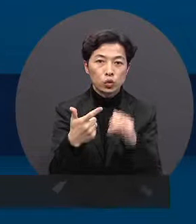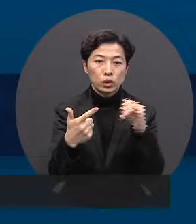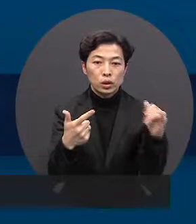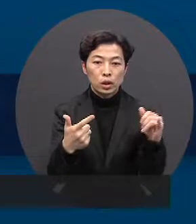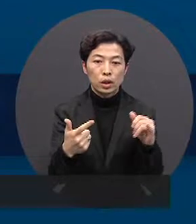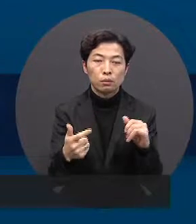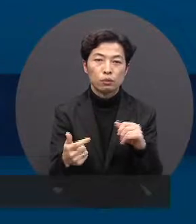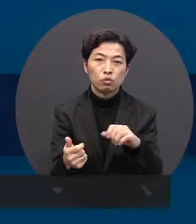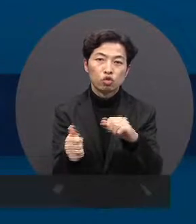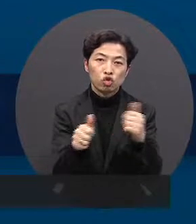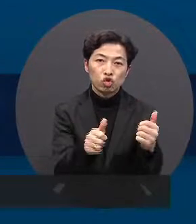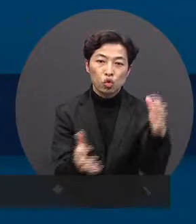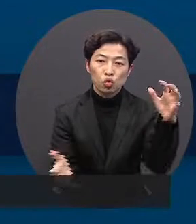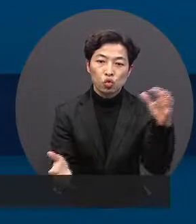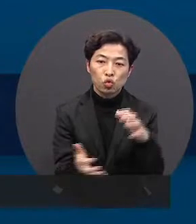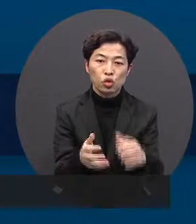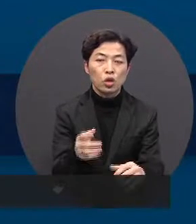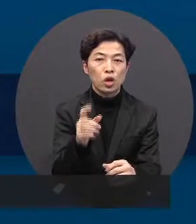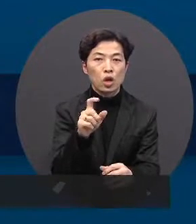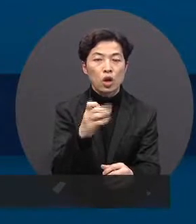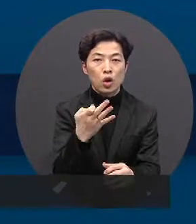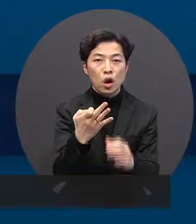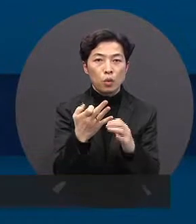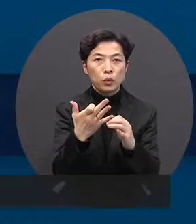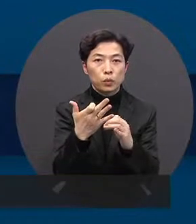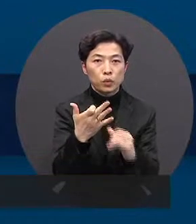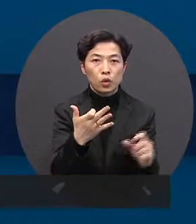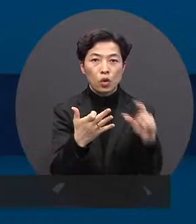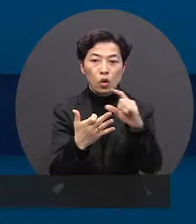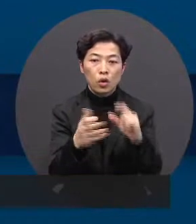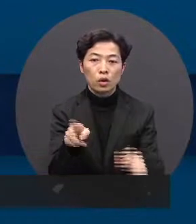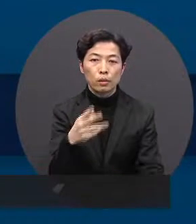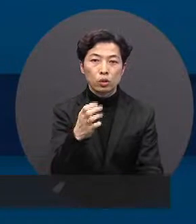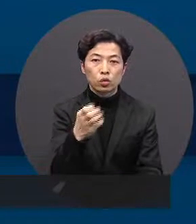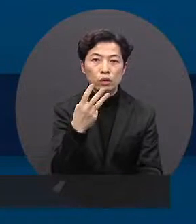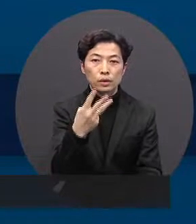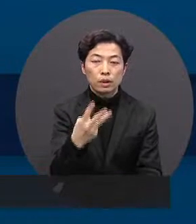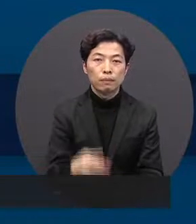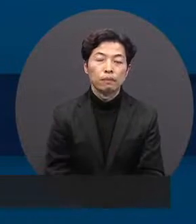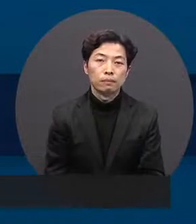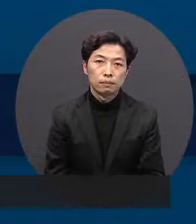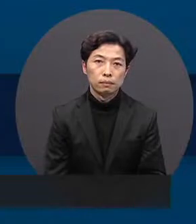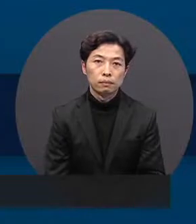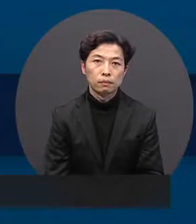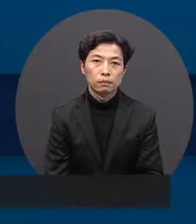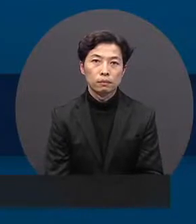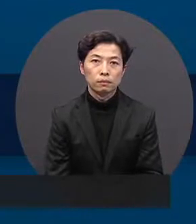7,366명, 누적 사망은 19명 늘어 293명입니다.